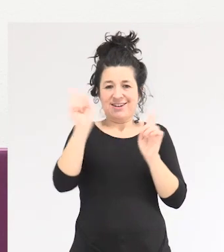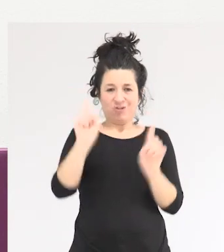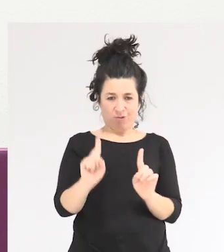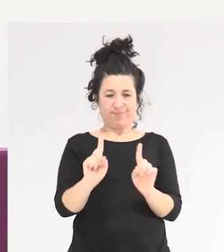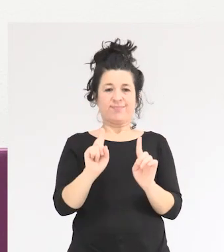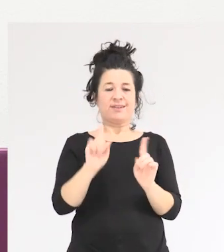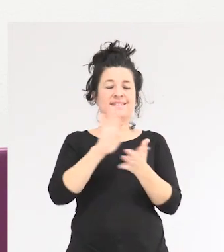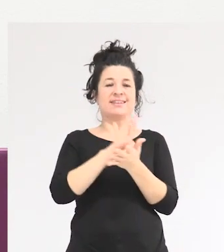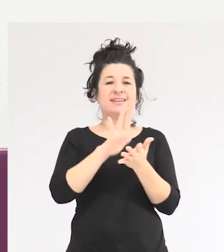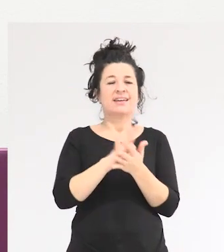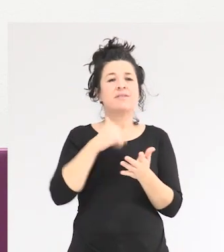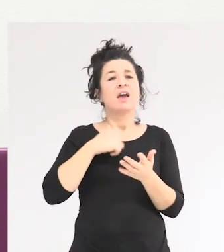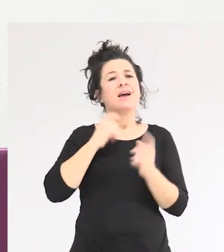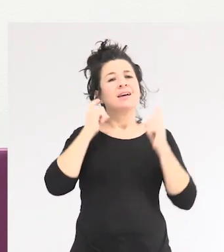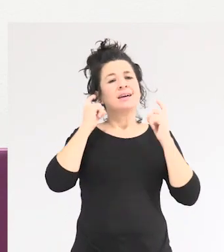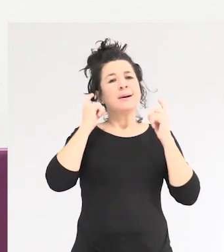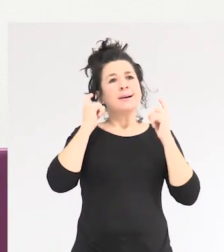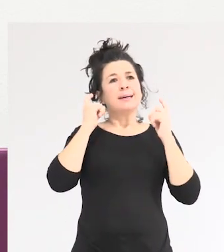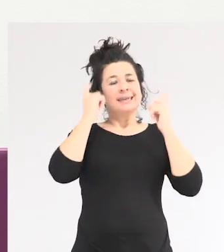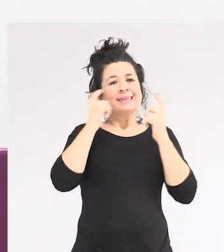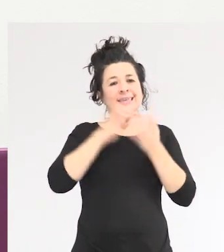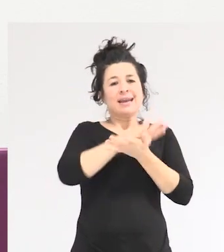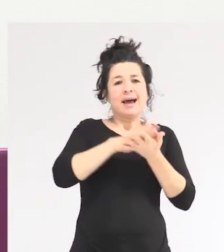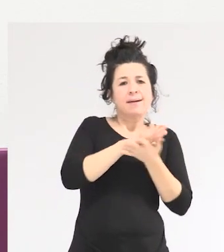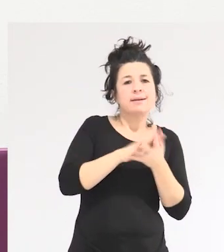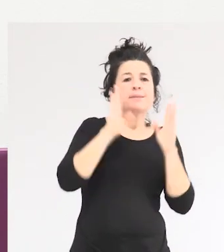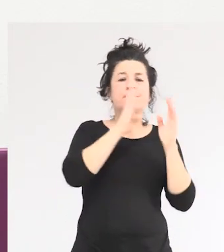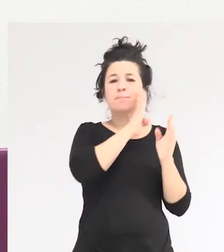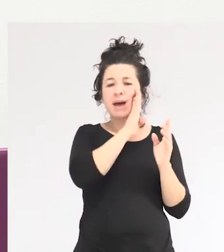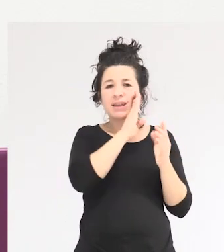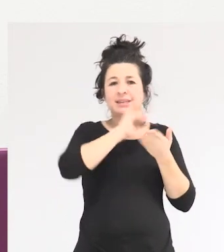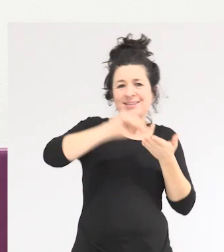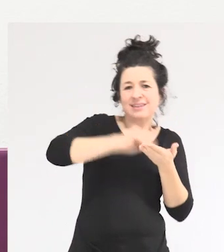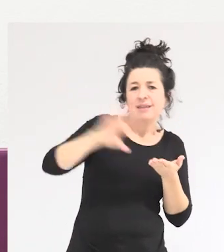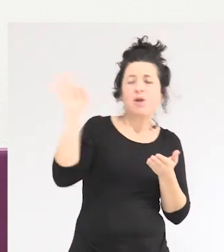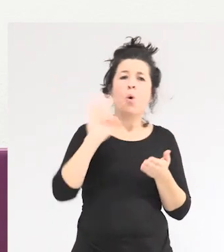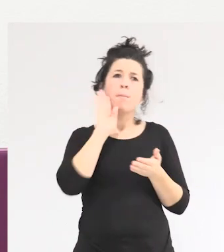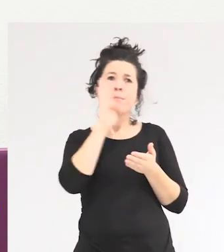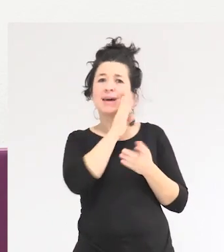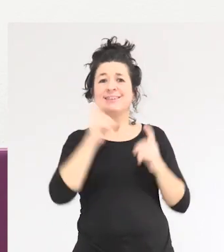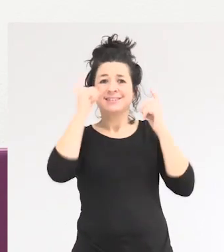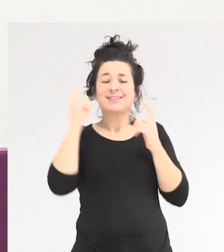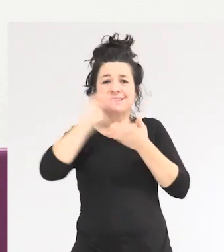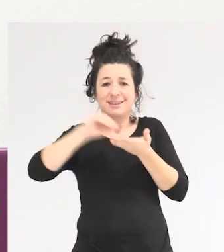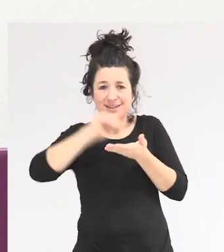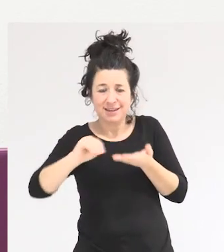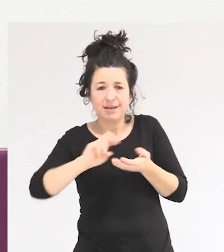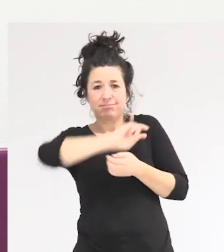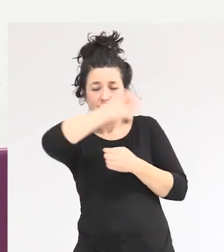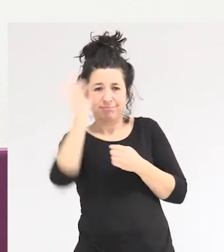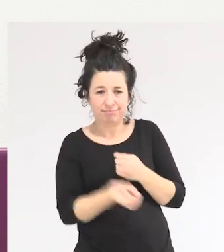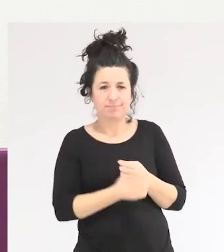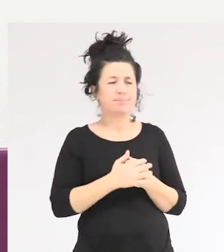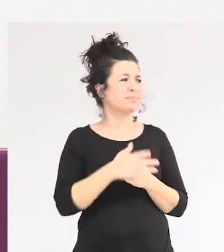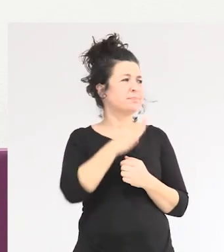duten amez edo idazten saiatzen diren amez, ezta? Orduan, lehenengo, gero azalduko zergatik jarri didan